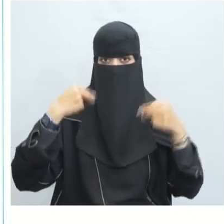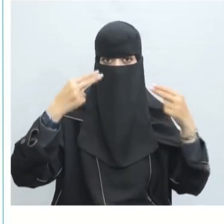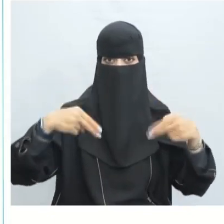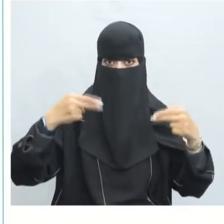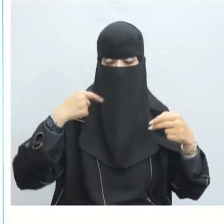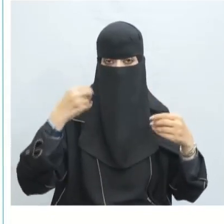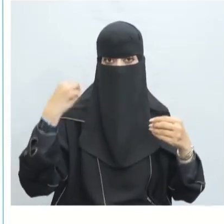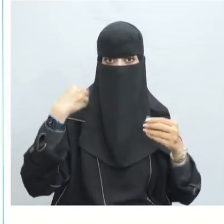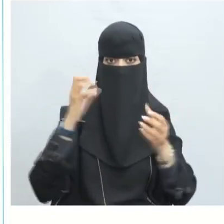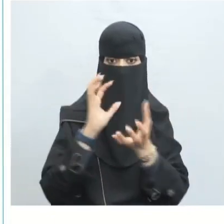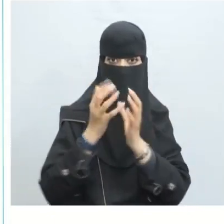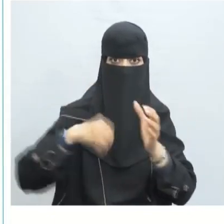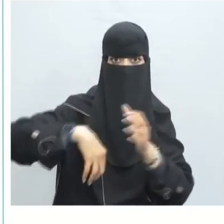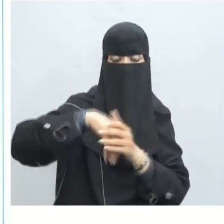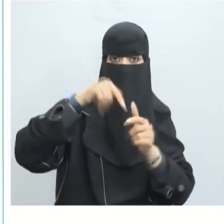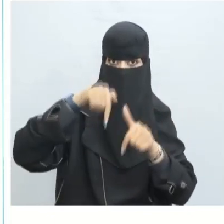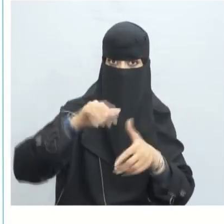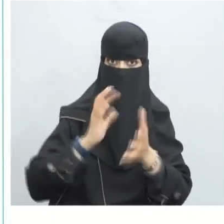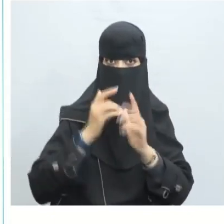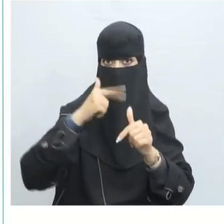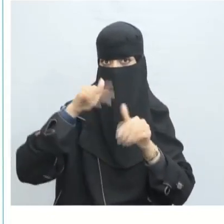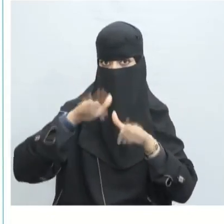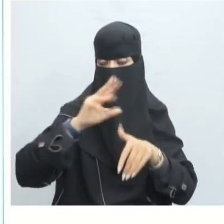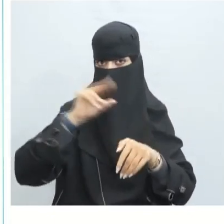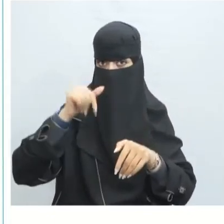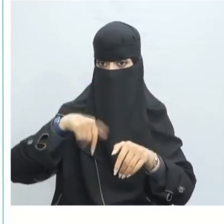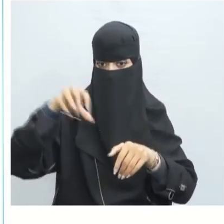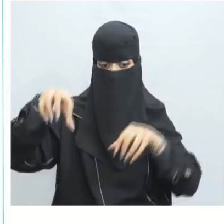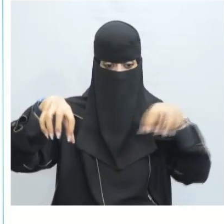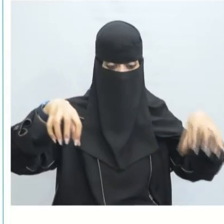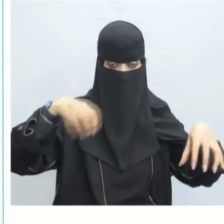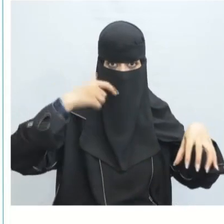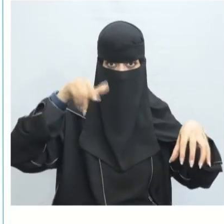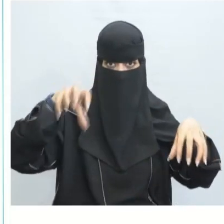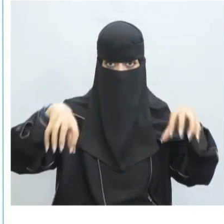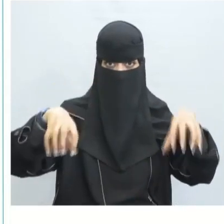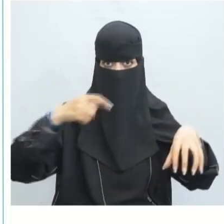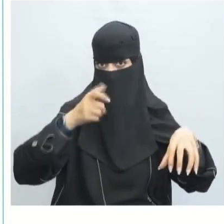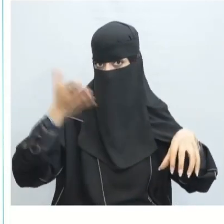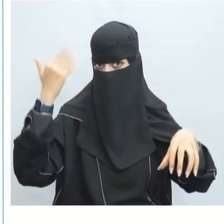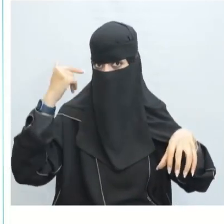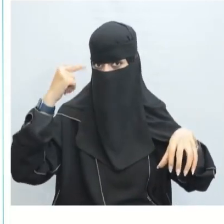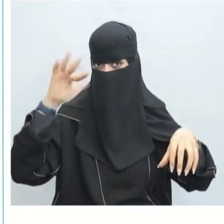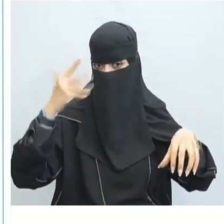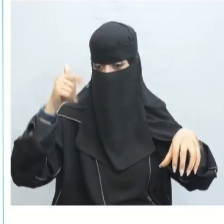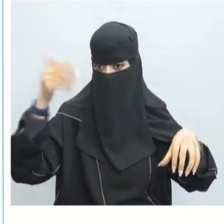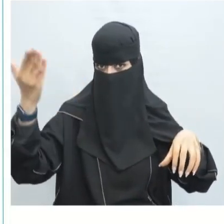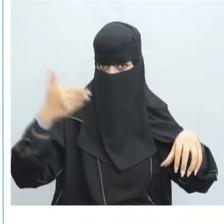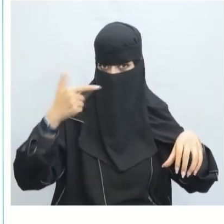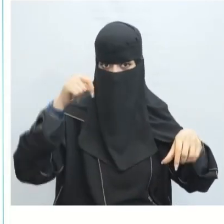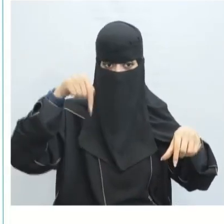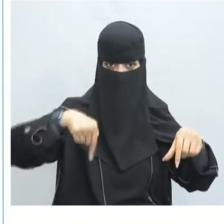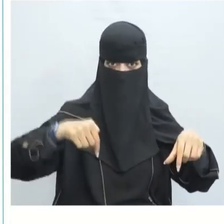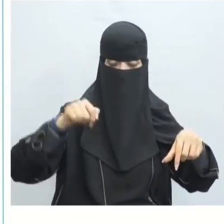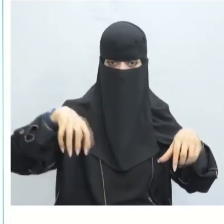مثلا بطوله كره القدم الحضور في مباريات سابقه لنفس الفريقين اذا سيقدرون توقع